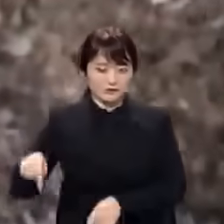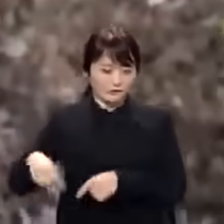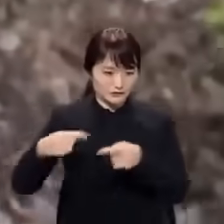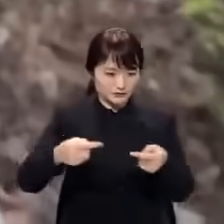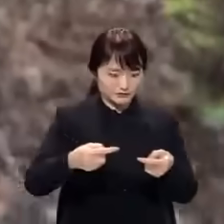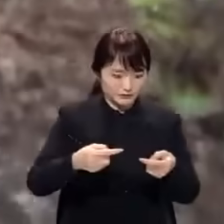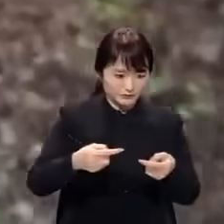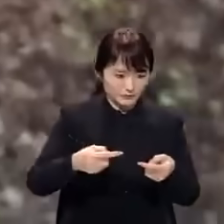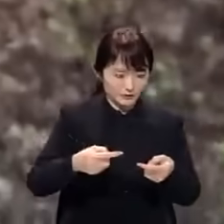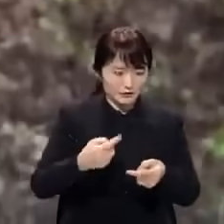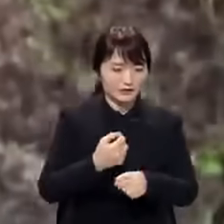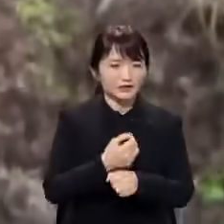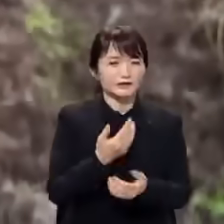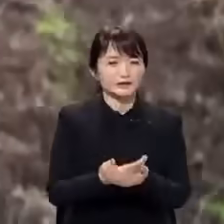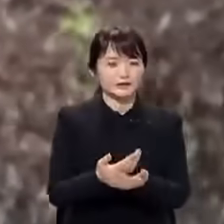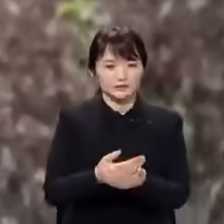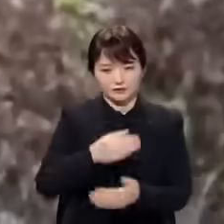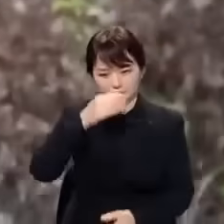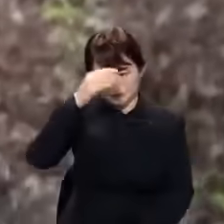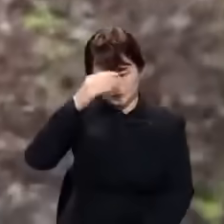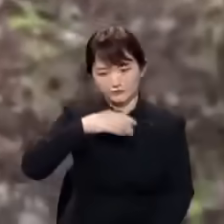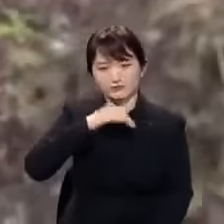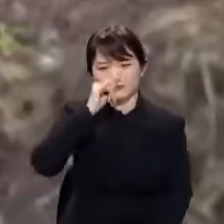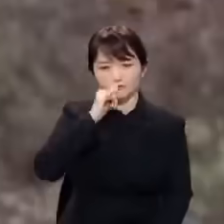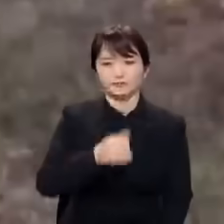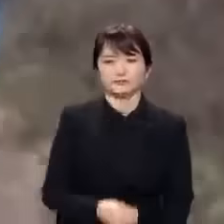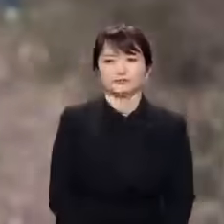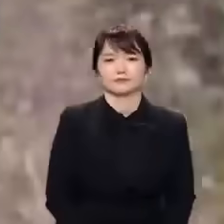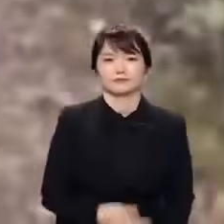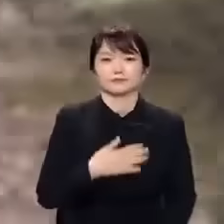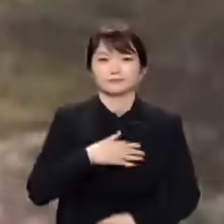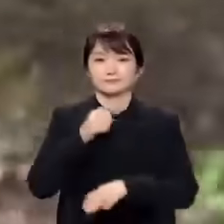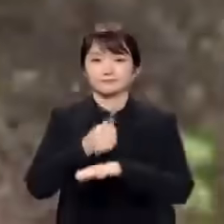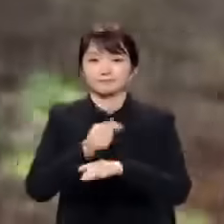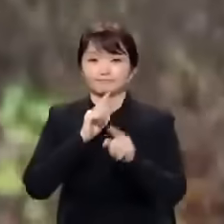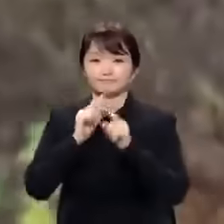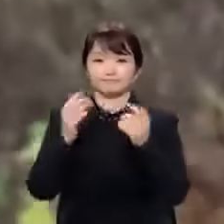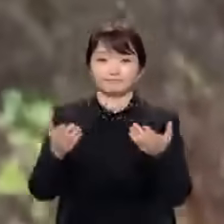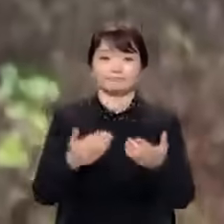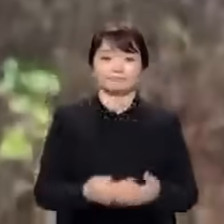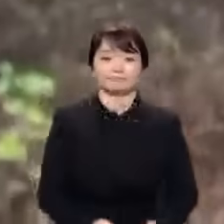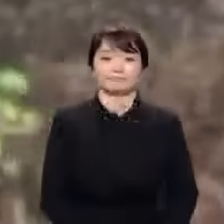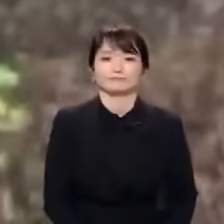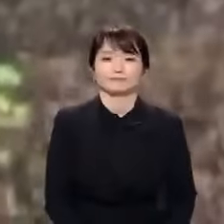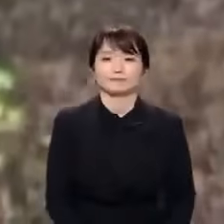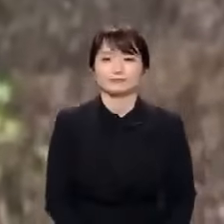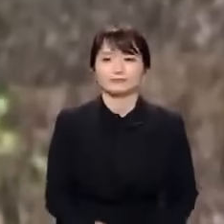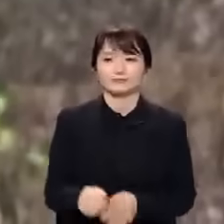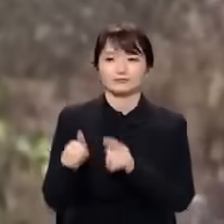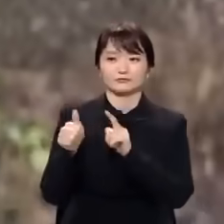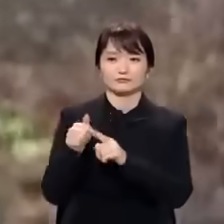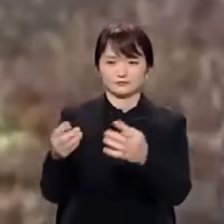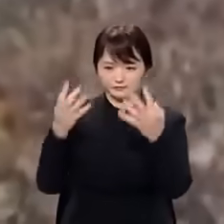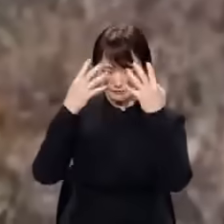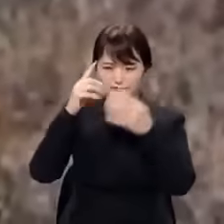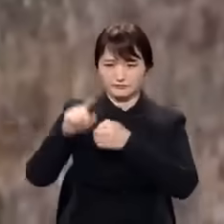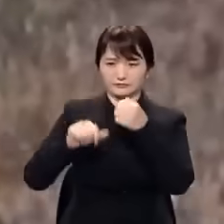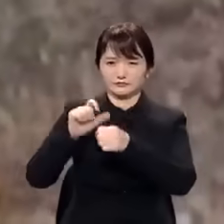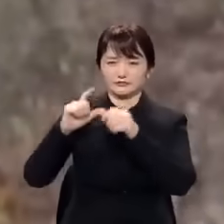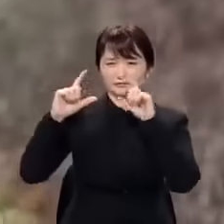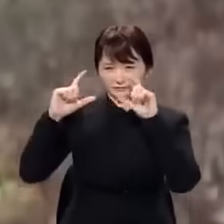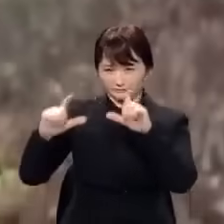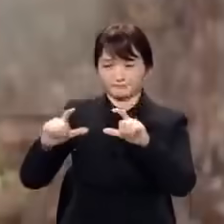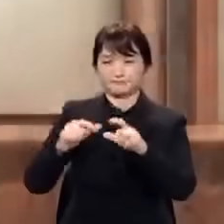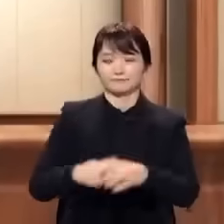끝까지 보였습니다 자 양변호사 제가 결론부터 얘기할게요이 이자 말이죠 징역 15년